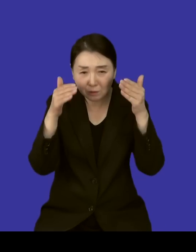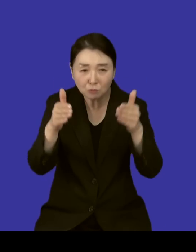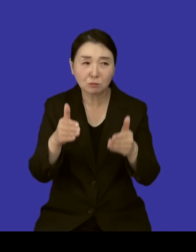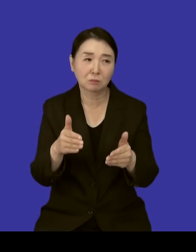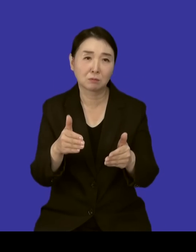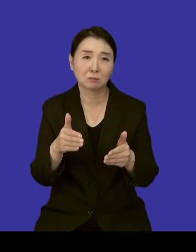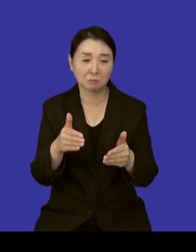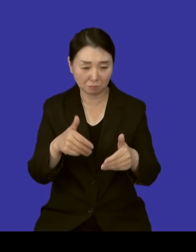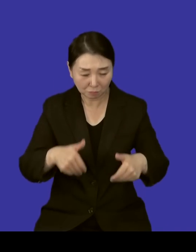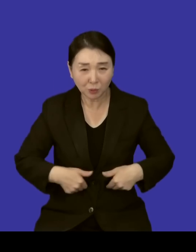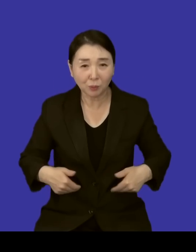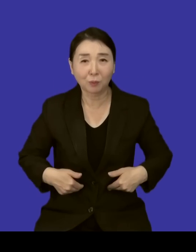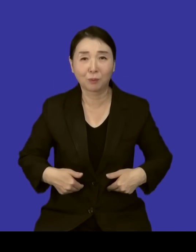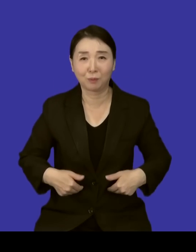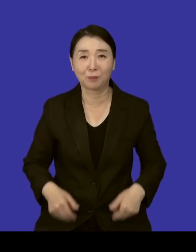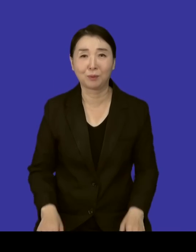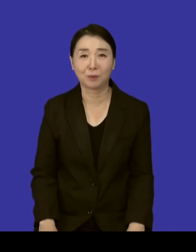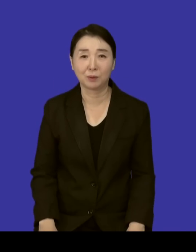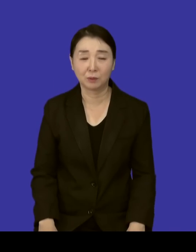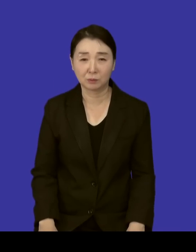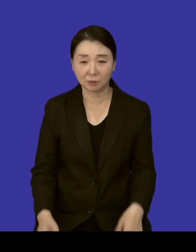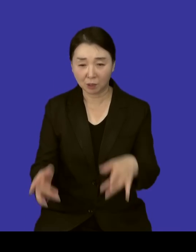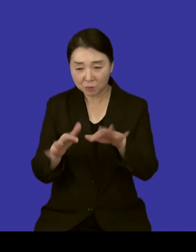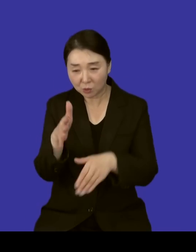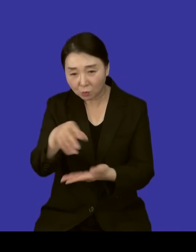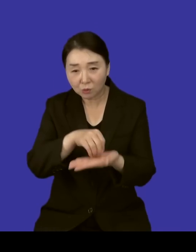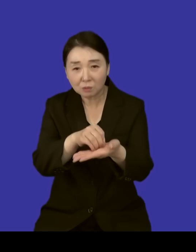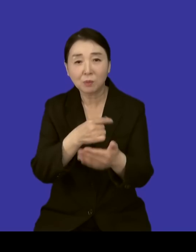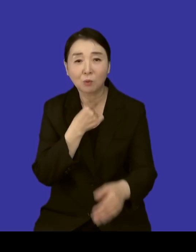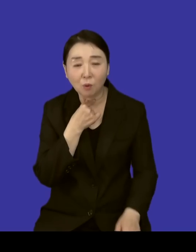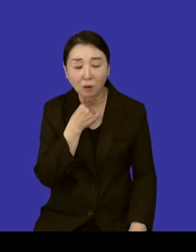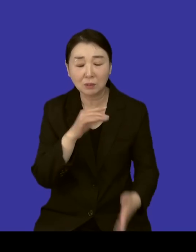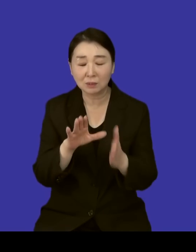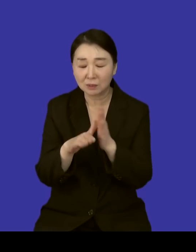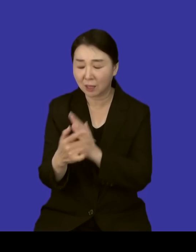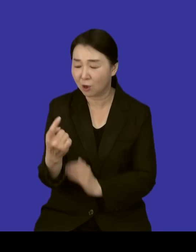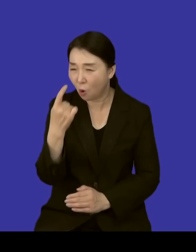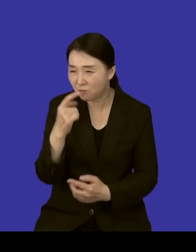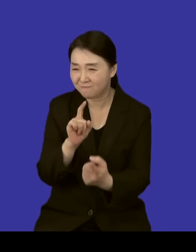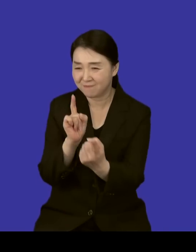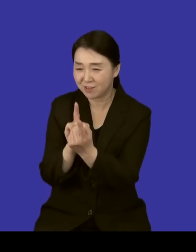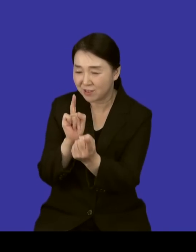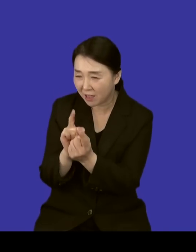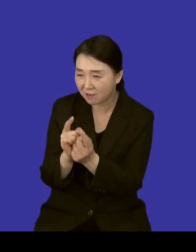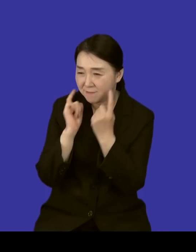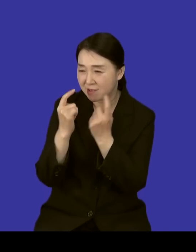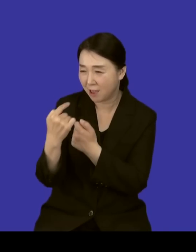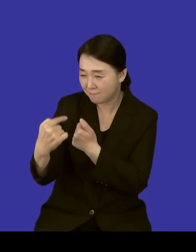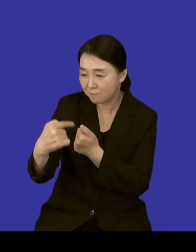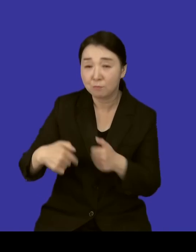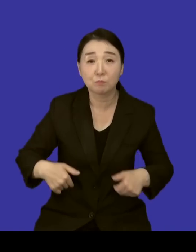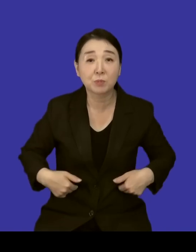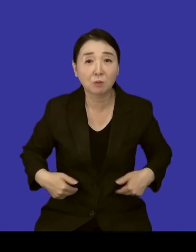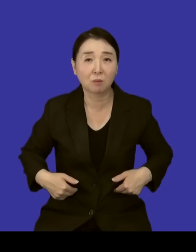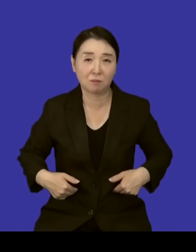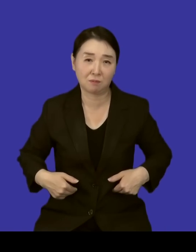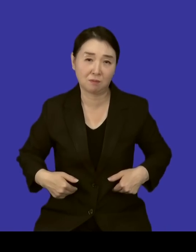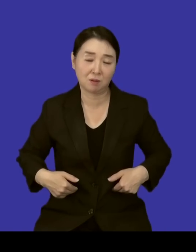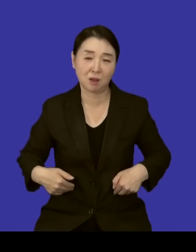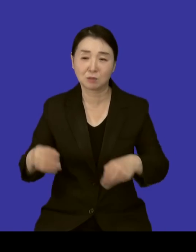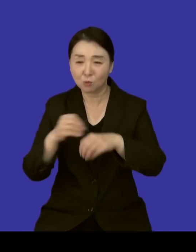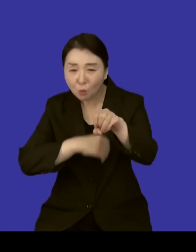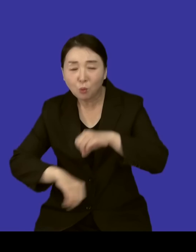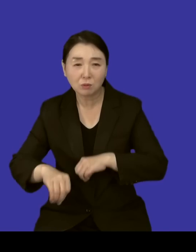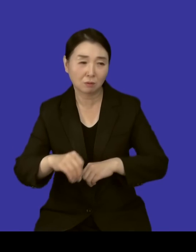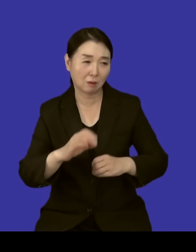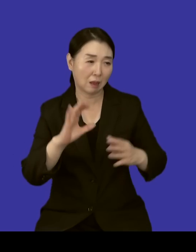예. 이 피아노과를 가려면은 뭐 쪽집게 과외를 하고 난리가 나는데 오래 배워야 되는데 네. 돈 벌려고 가르쳤군요. 예, 그러니까 그냥